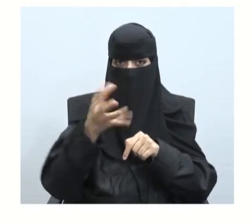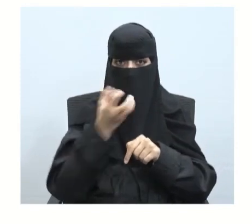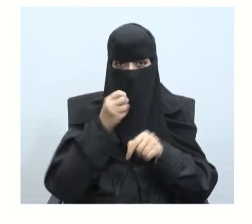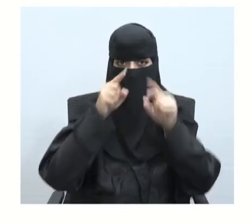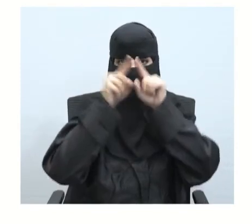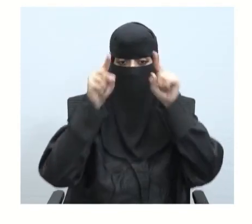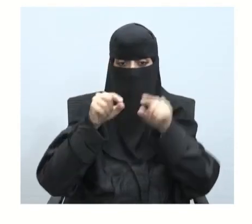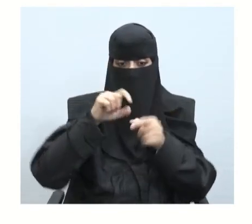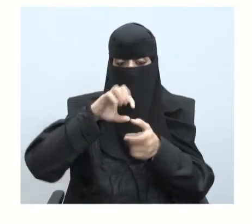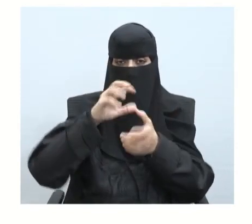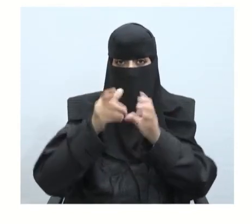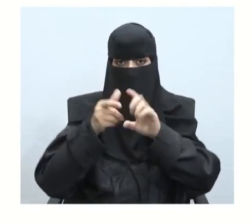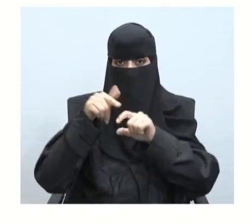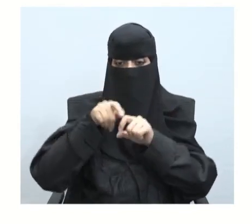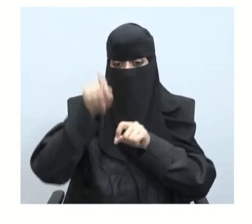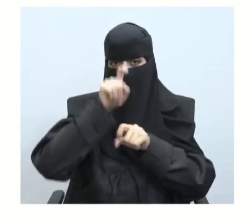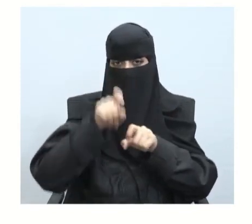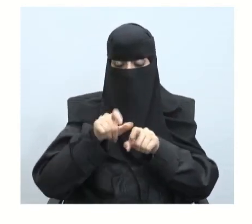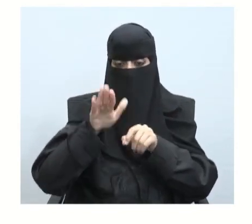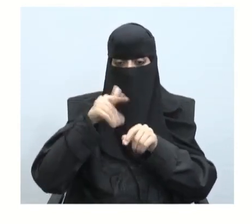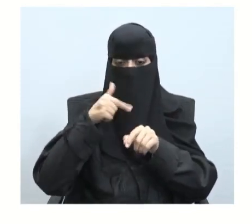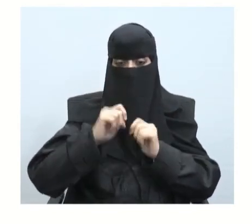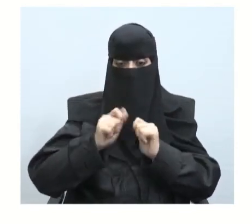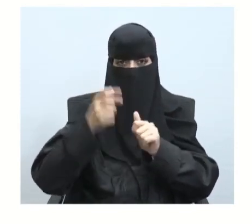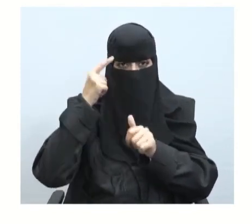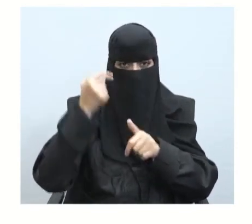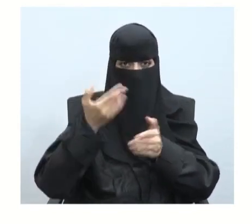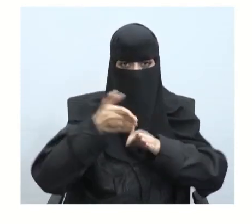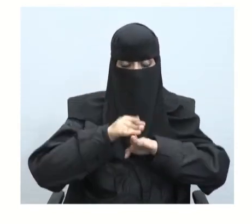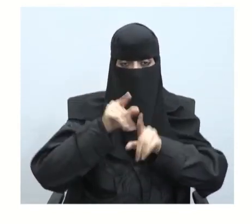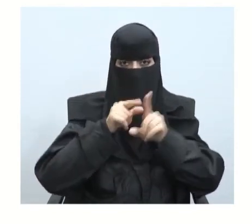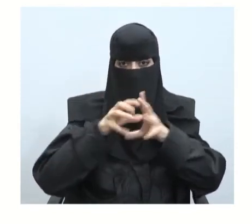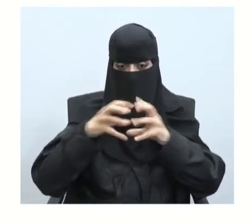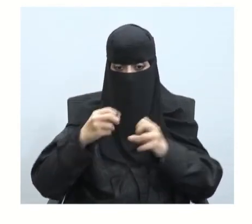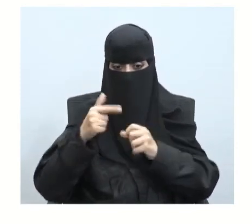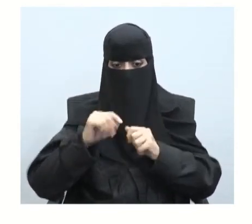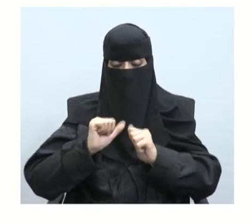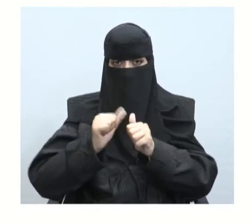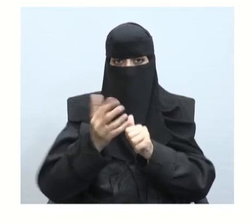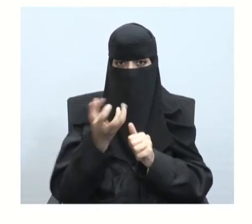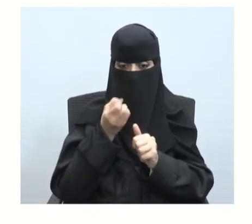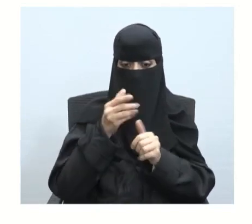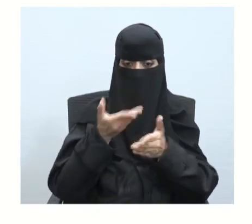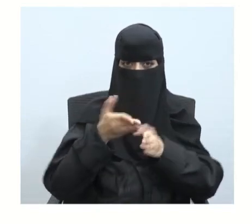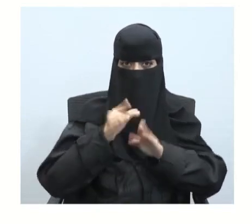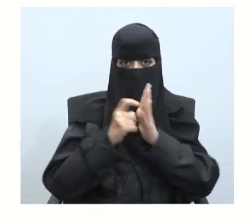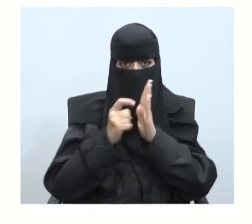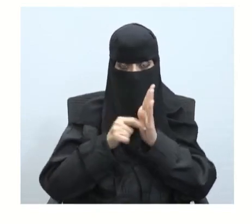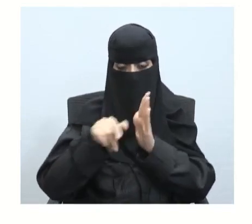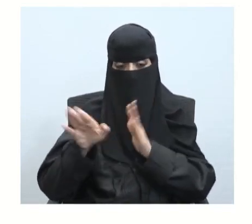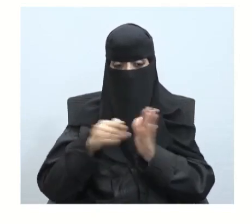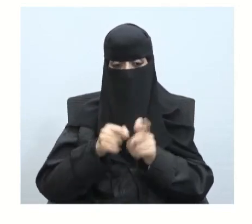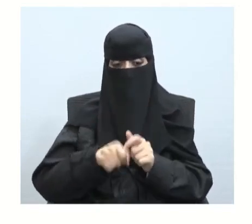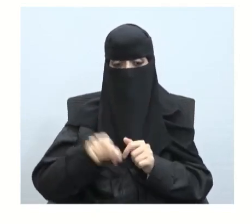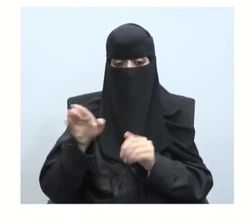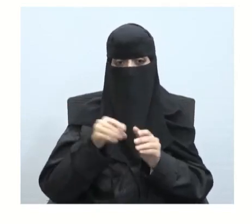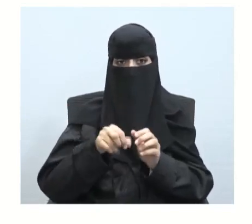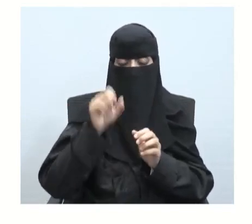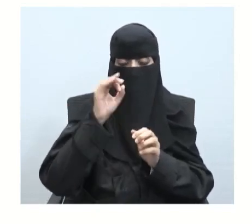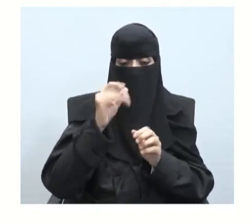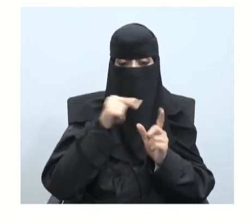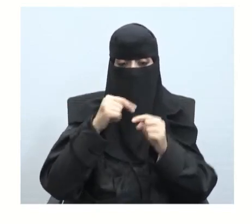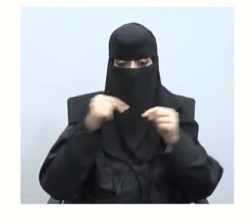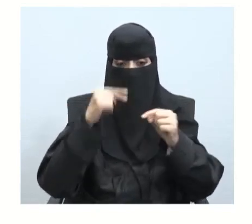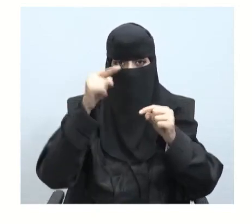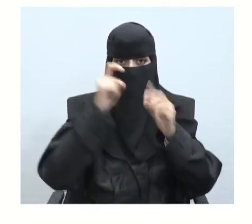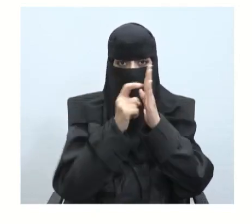الخرائط واقلبها لديك كاسئله انا تعرفت على القدره من ناحيه التعريف واخذنا بعد قانون بي تساوي دبليو على تي